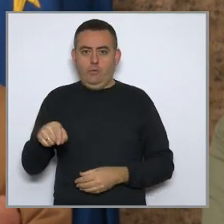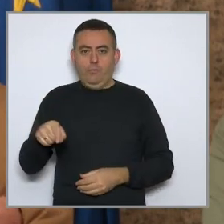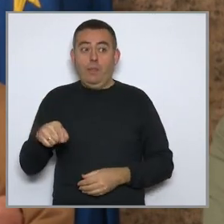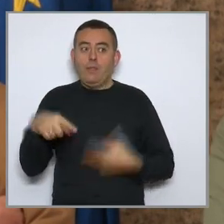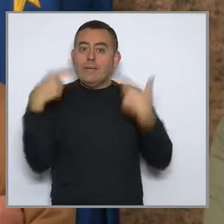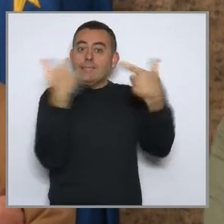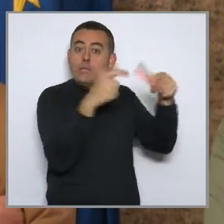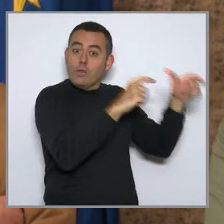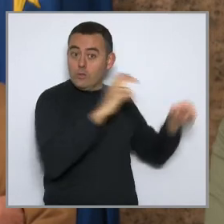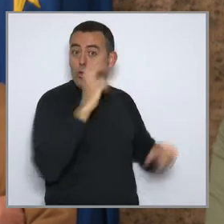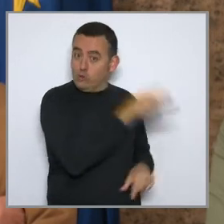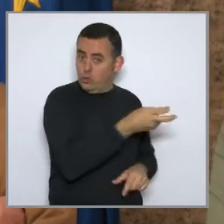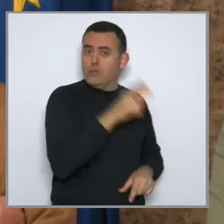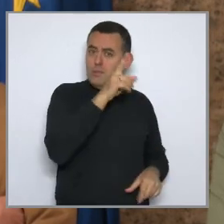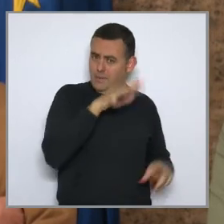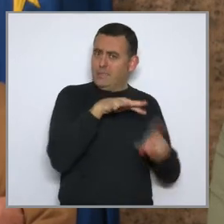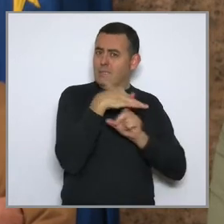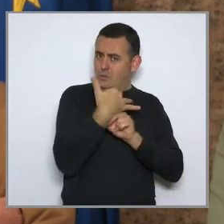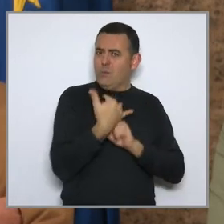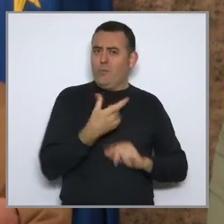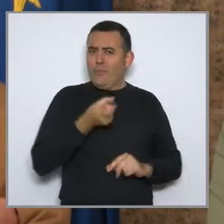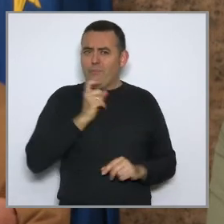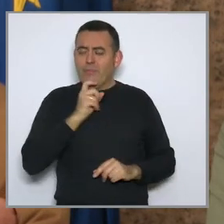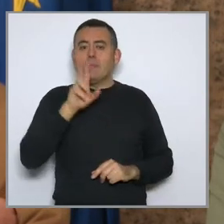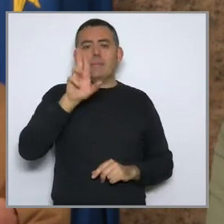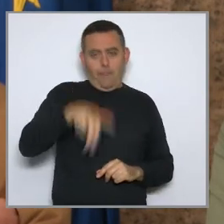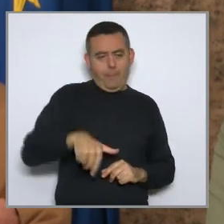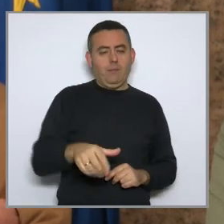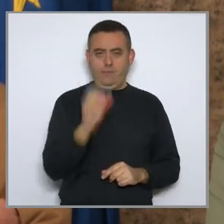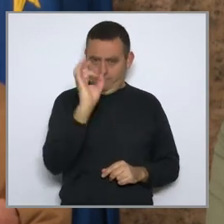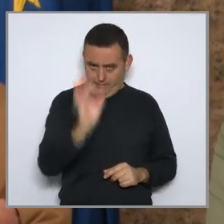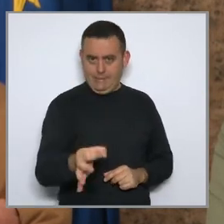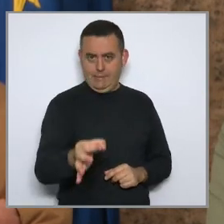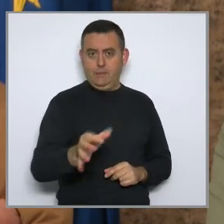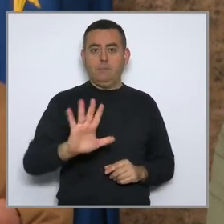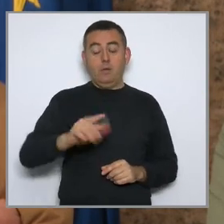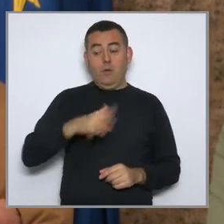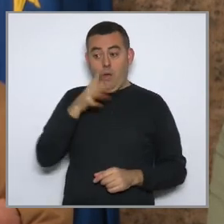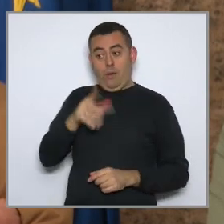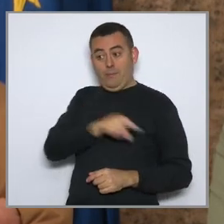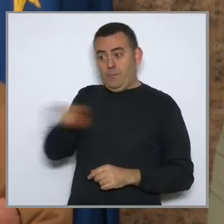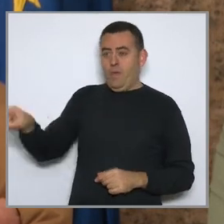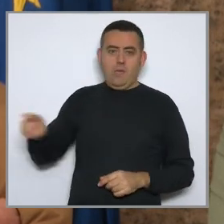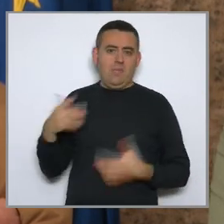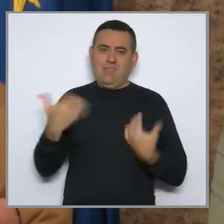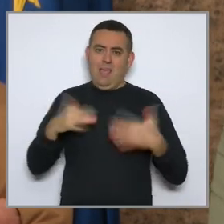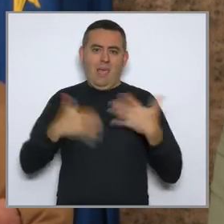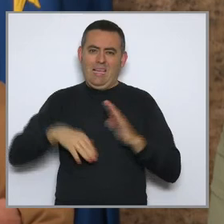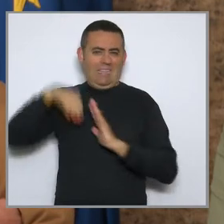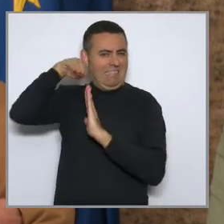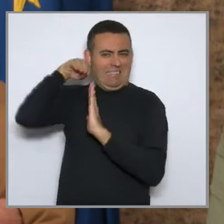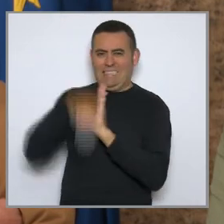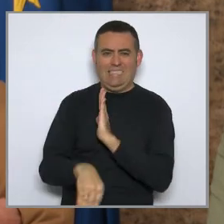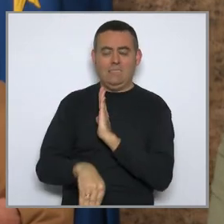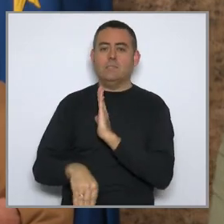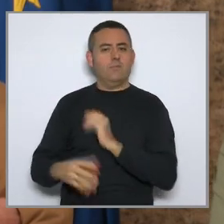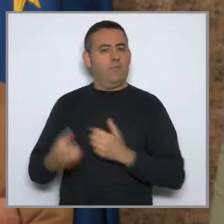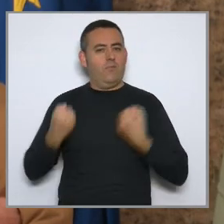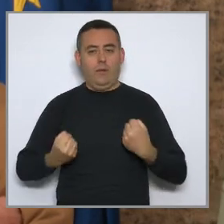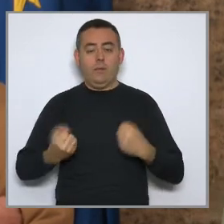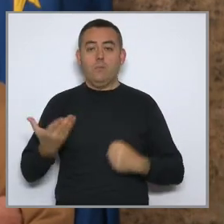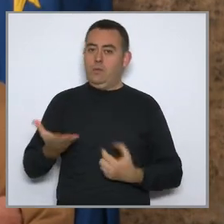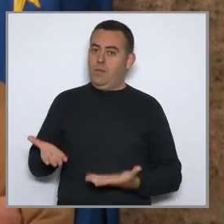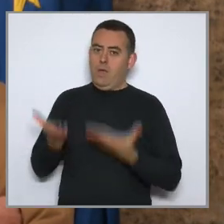però estos sectors són els prioritaris i, per tant, el que tenim que fer front és aquesta situació. Hi ha altres fórmules també d'ajuda per part de